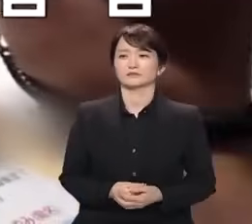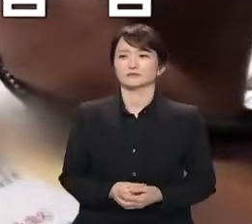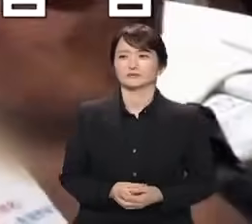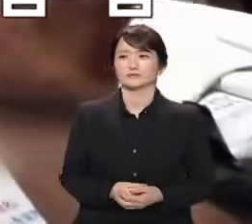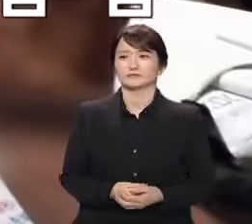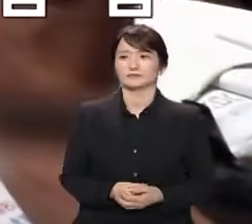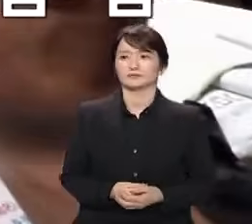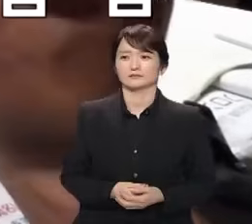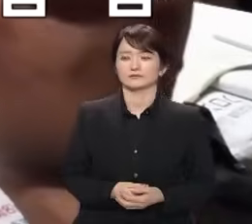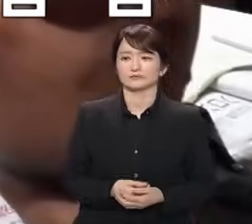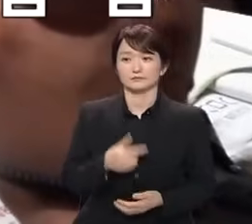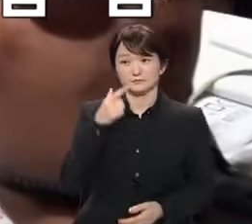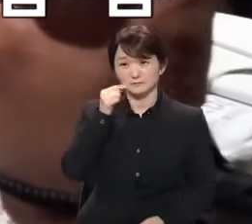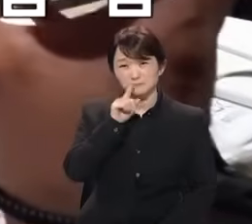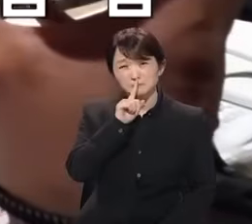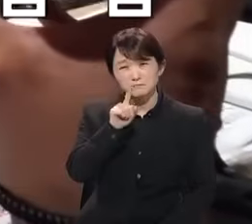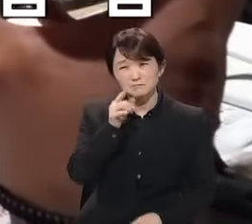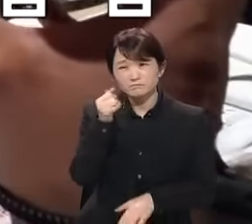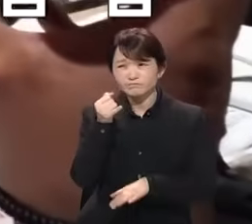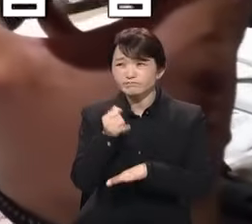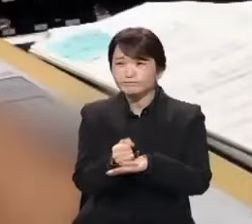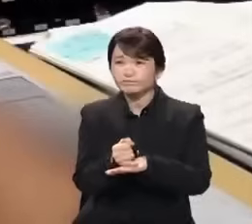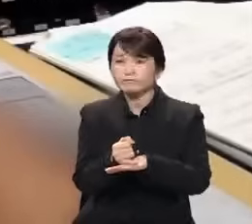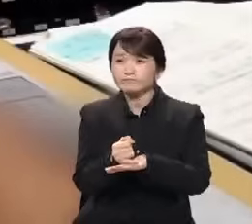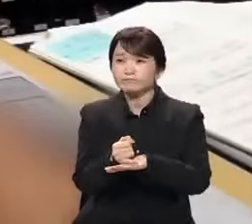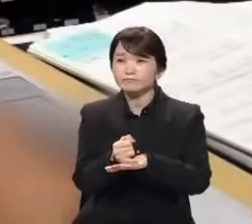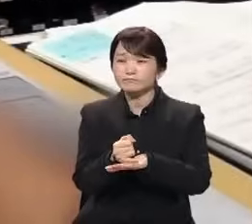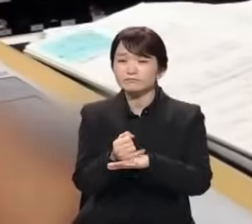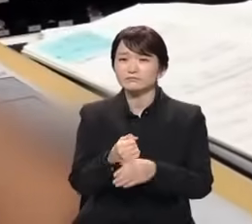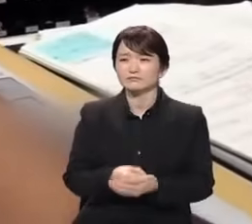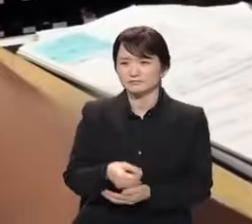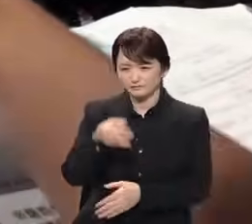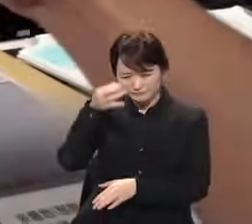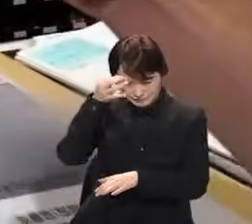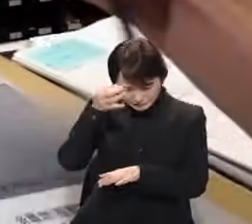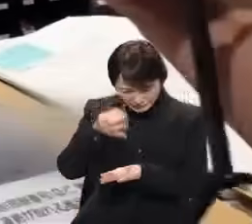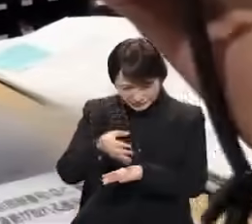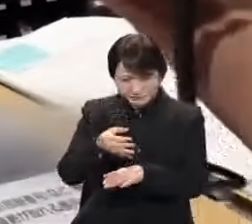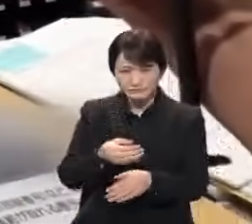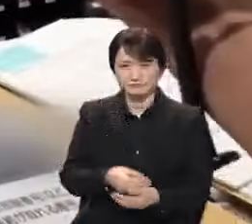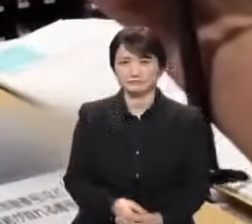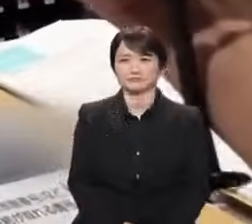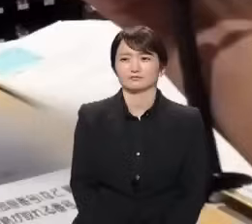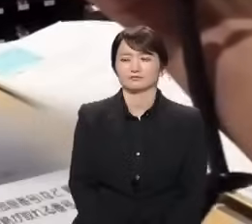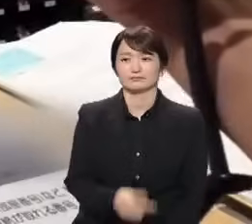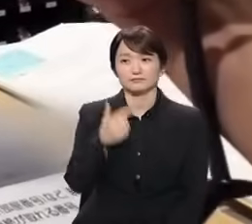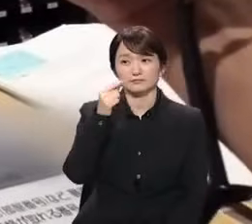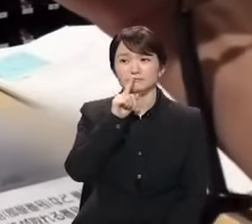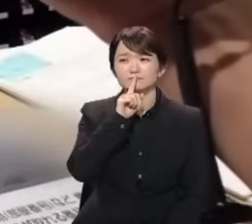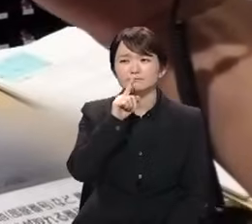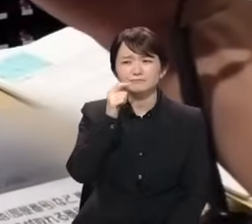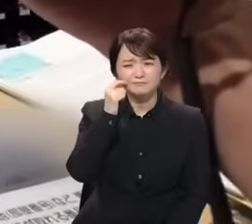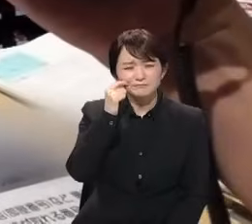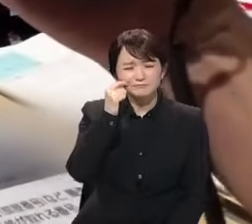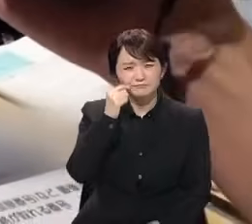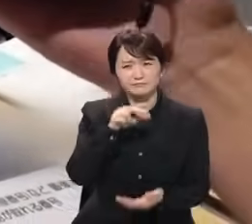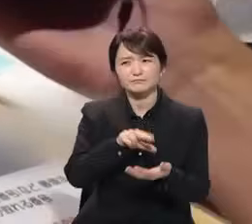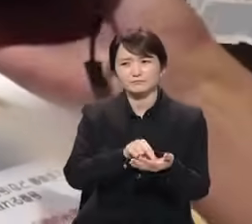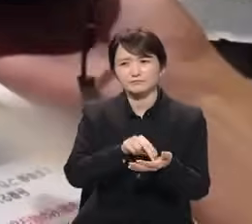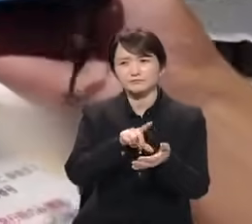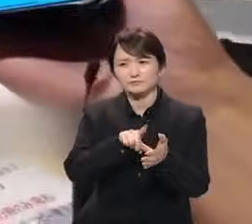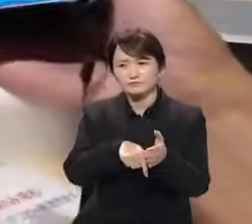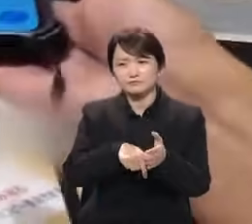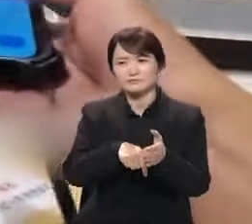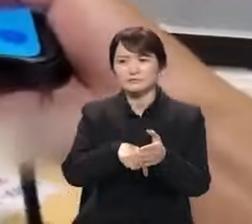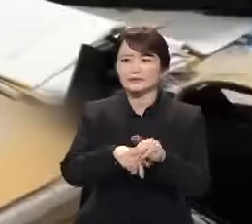좀 코로나 갈 수 없으면 좀 수이마센. 대체이마센. 일본어를 못하느냐는 문제가 생겼을 때